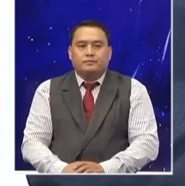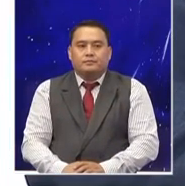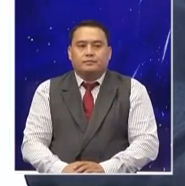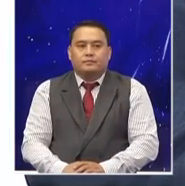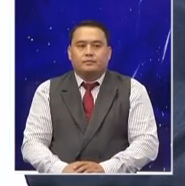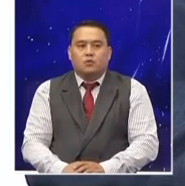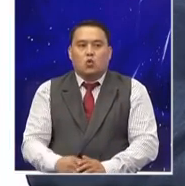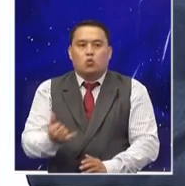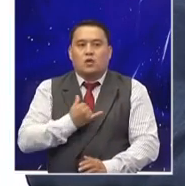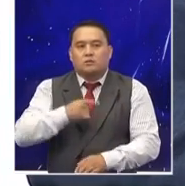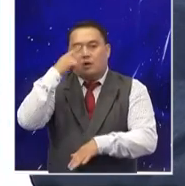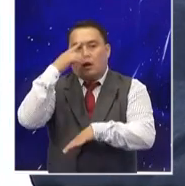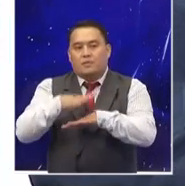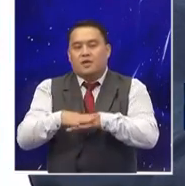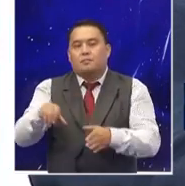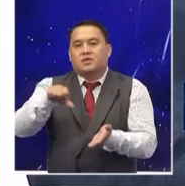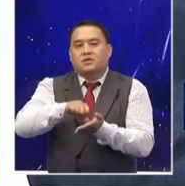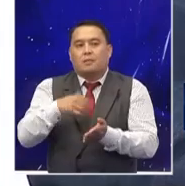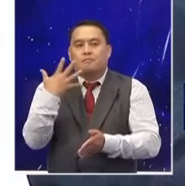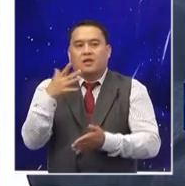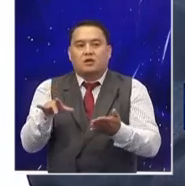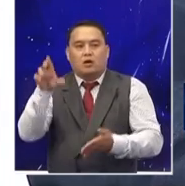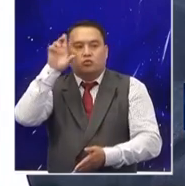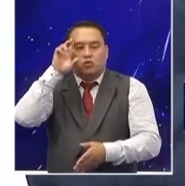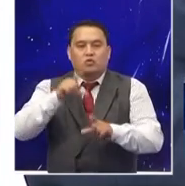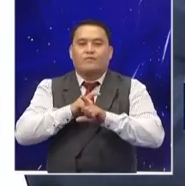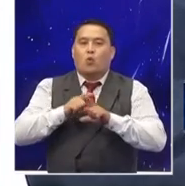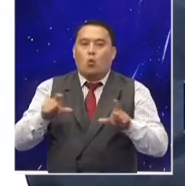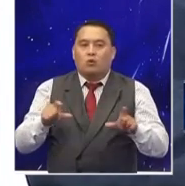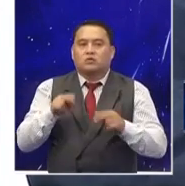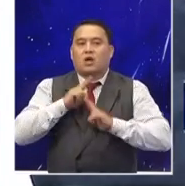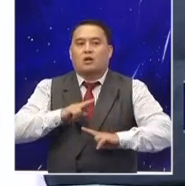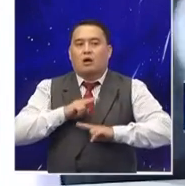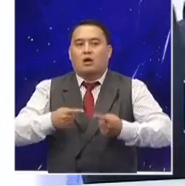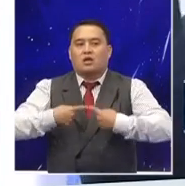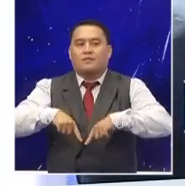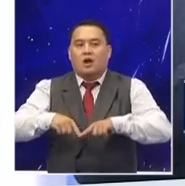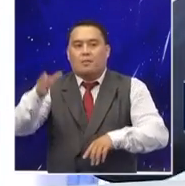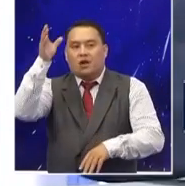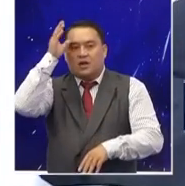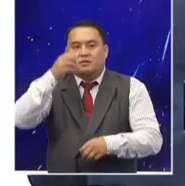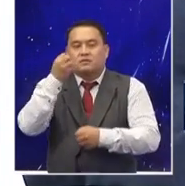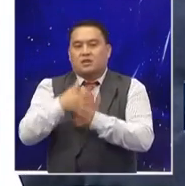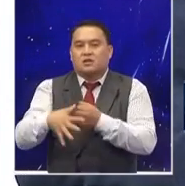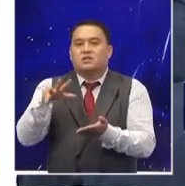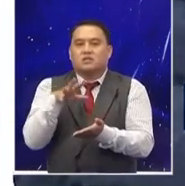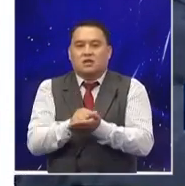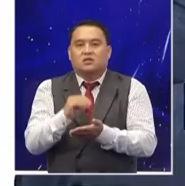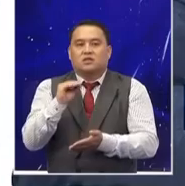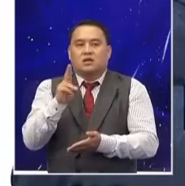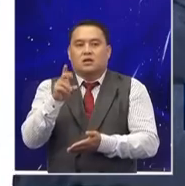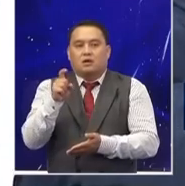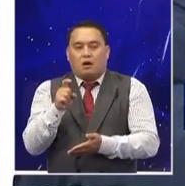сервисном акимате работают представители пяти государственных органов это сотрудники отдела образования центра занятости жкх